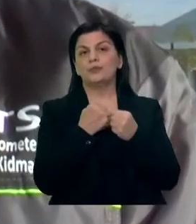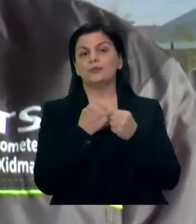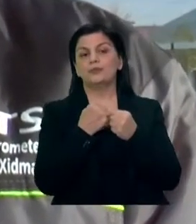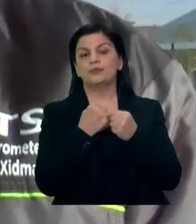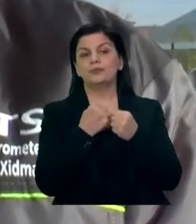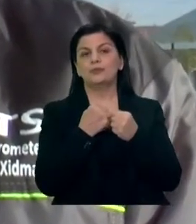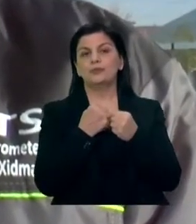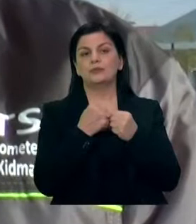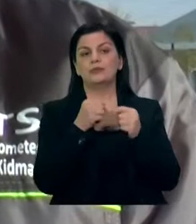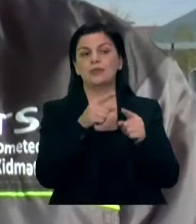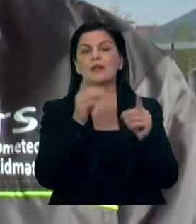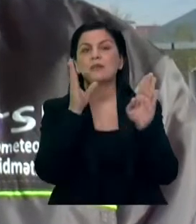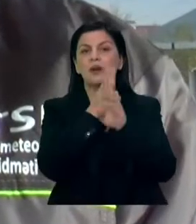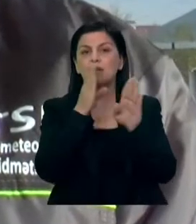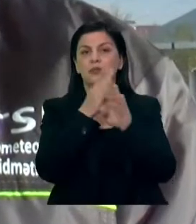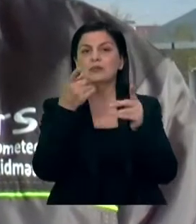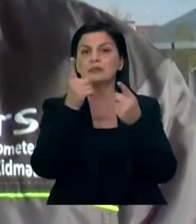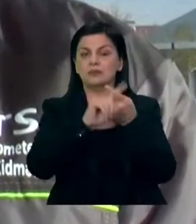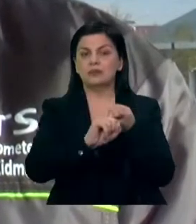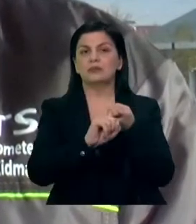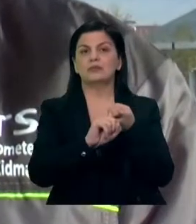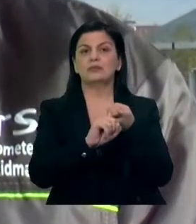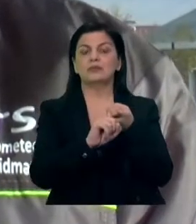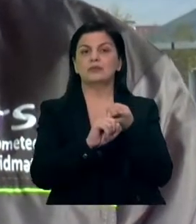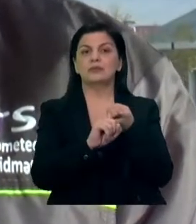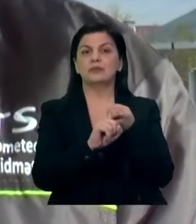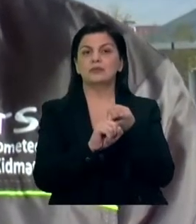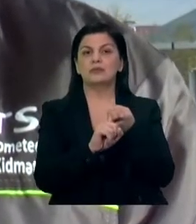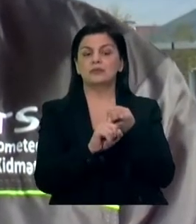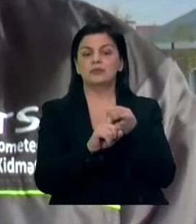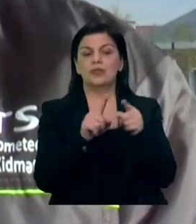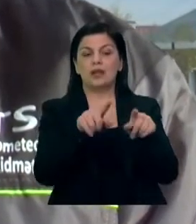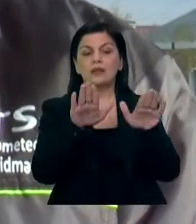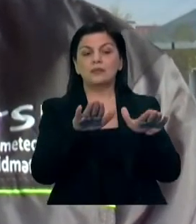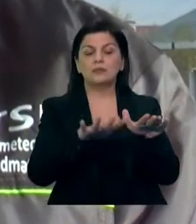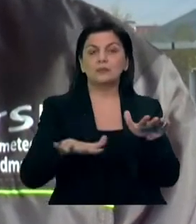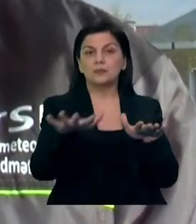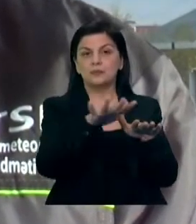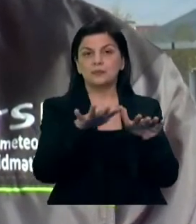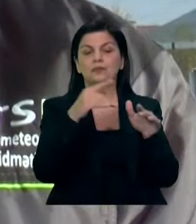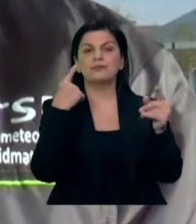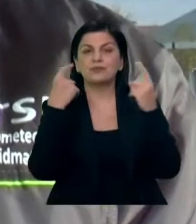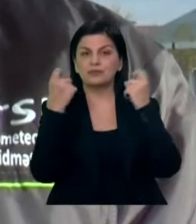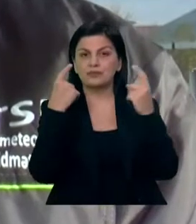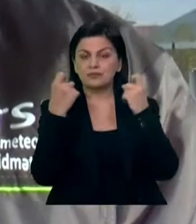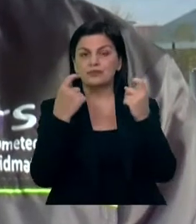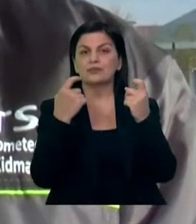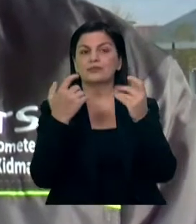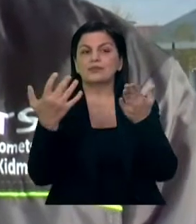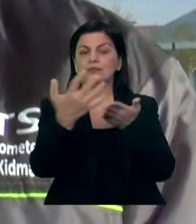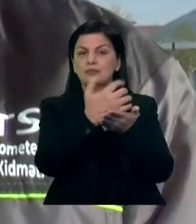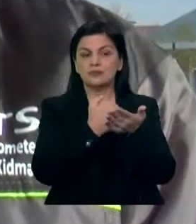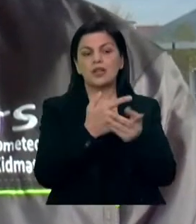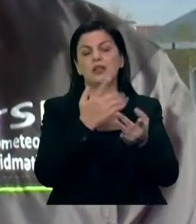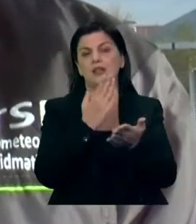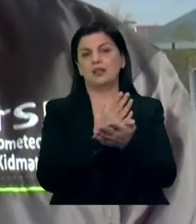hidroloji məntəqələrimizdən alınan məlumatlar, bu belə deyək, ora həmin bölgə üçün proqnozların verilməsi mümkünlüyünü